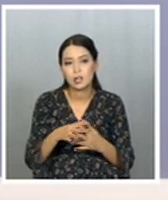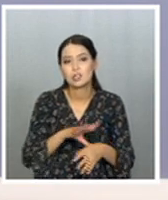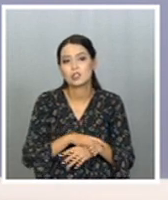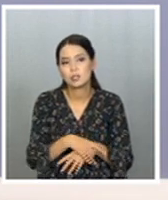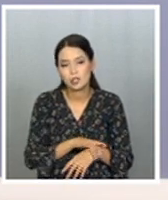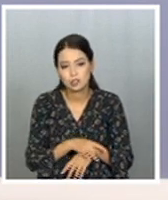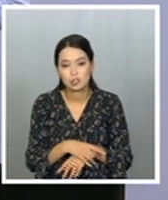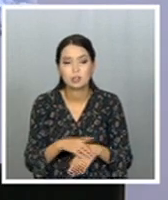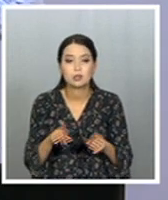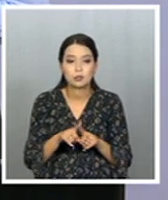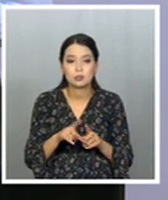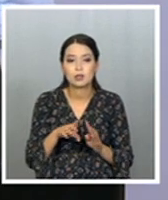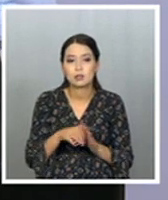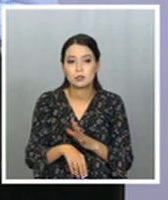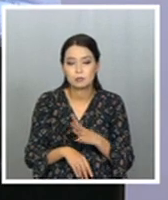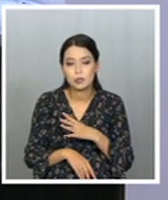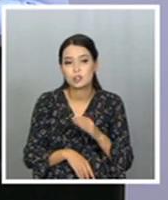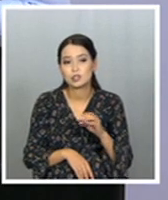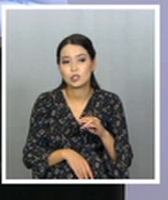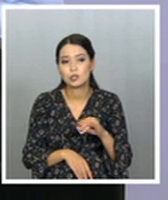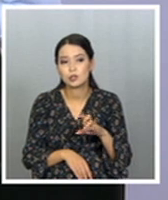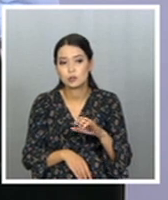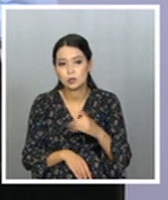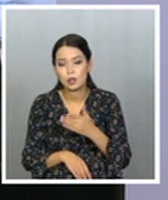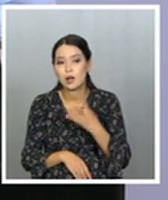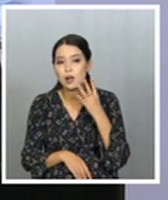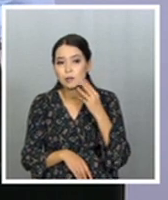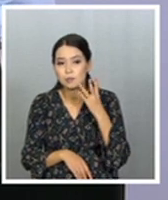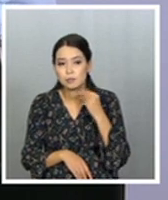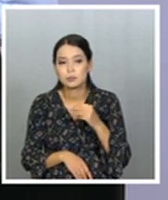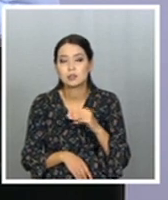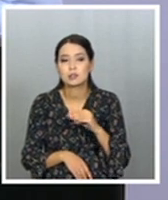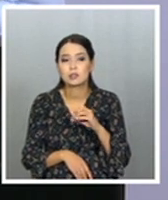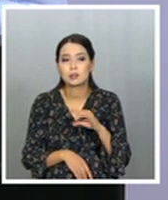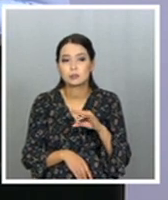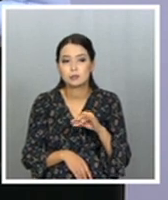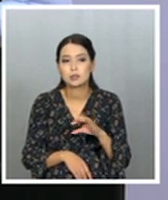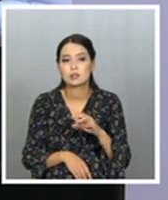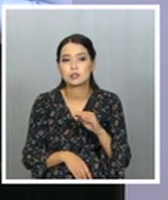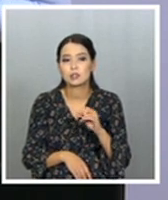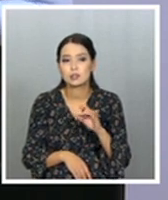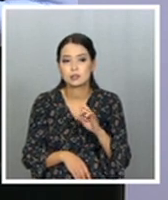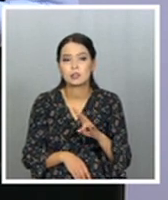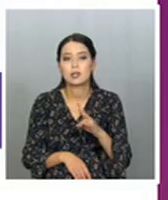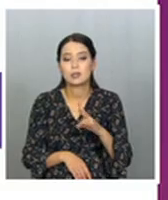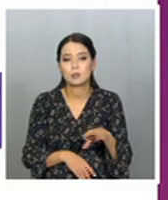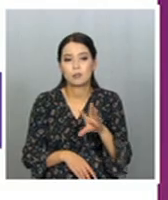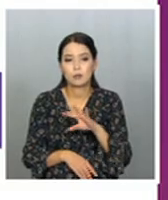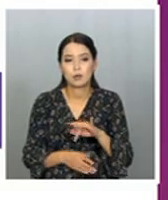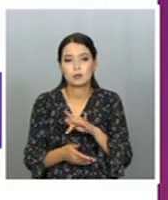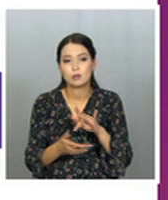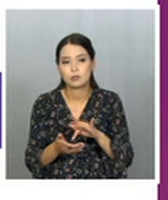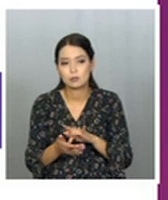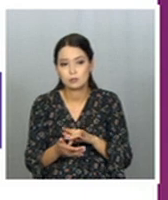Мырзашөл жерлері, ал Жетісу жерінен Алматы, Лепсі, Жаркент, Қапал, Талдықорған